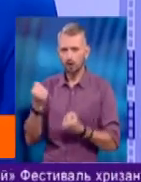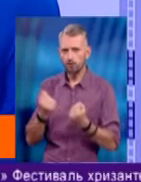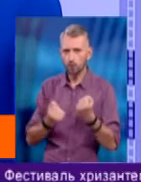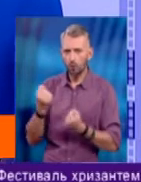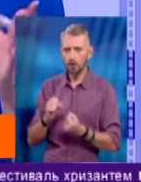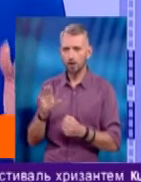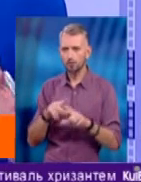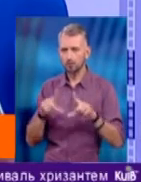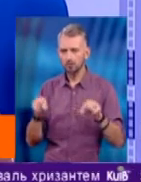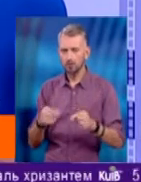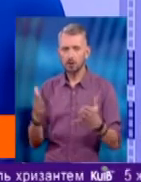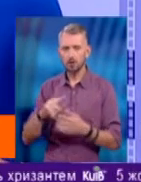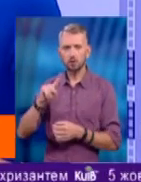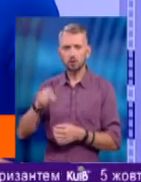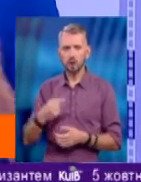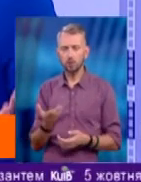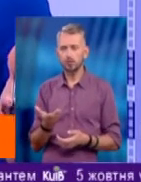які вимагають, власне,